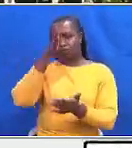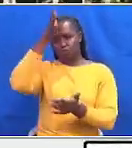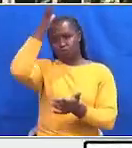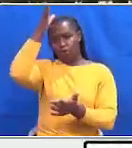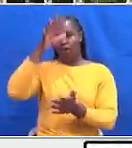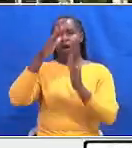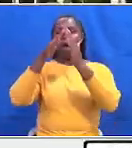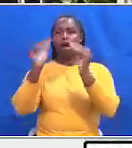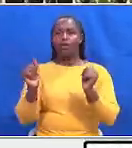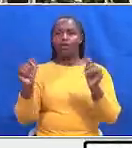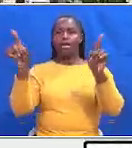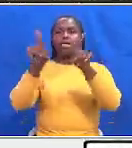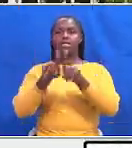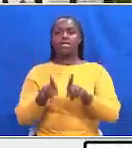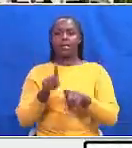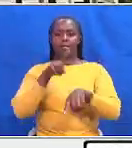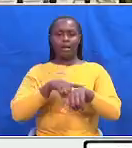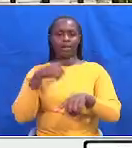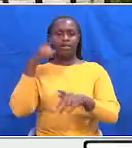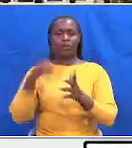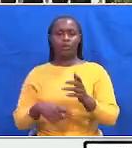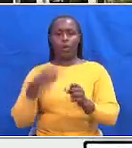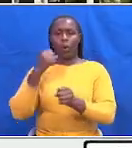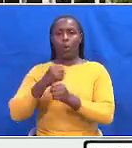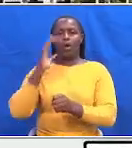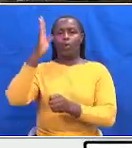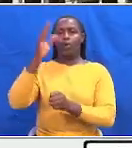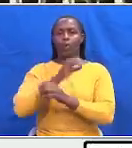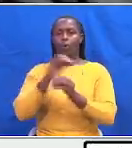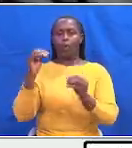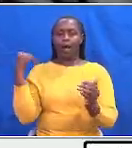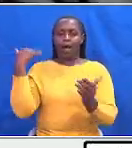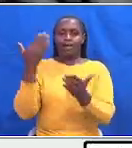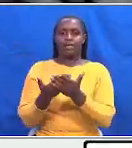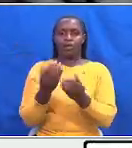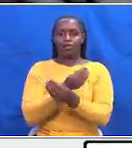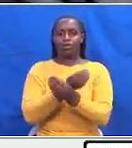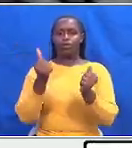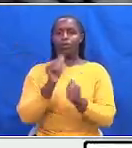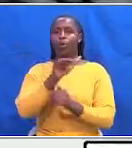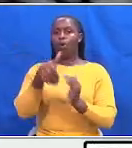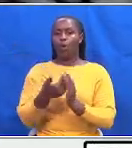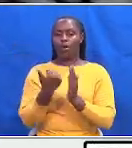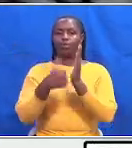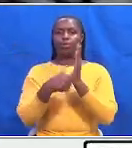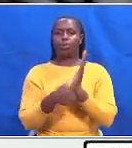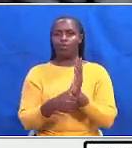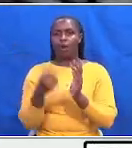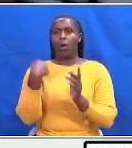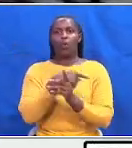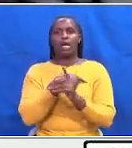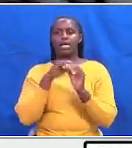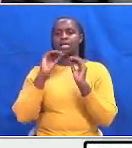House, wimbo ukiwa ni ule ule kuwa hawatarejea kazini hadi matakwa yao yafikiwe. We will remain out as long